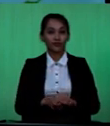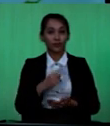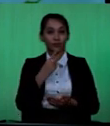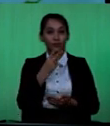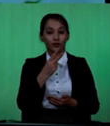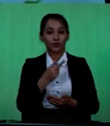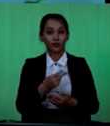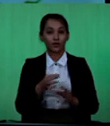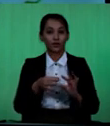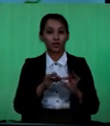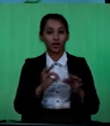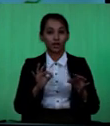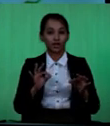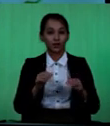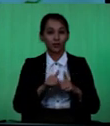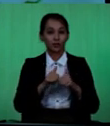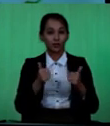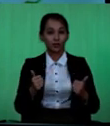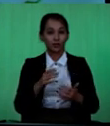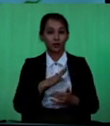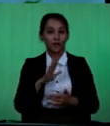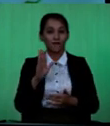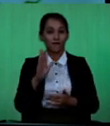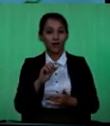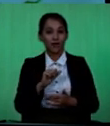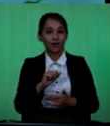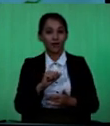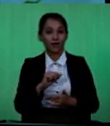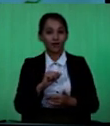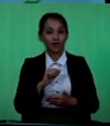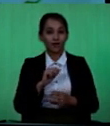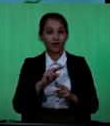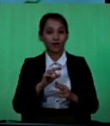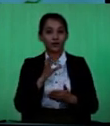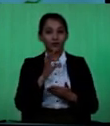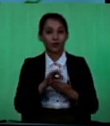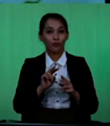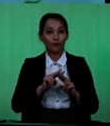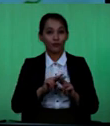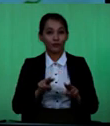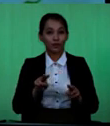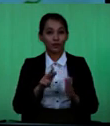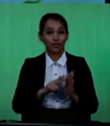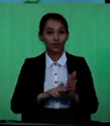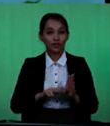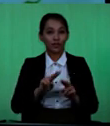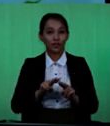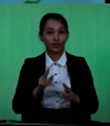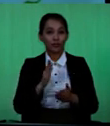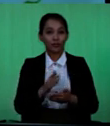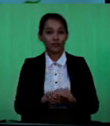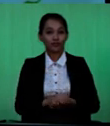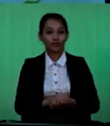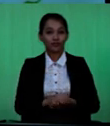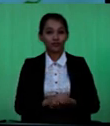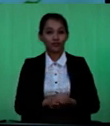Ko'rdingizmi? Zanjirimiz uzildi. Natija chiqdi. Yig'indi 80 ga teng